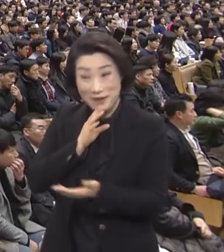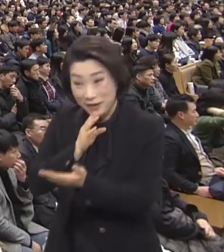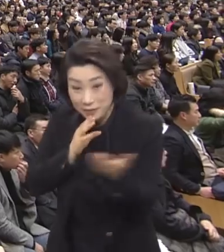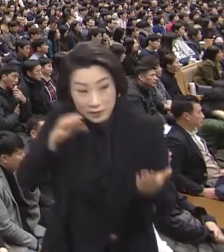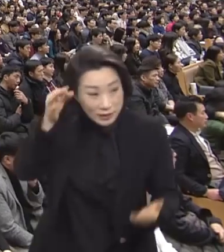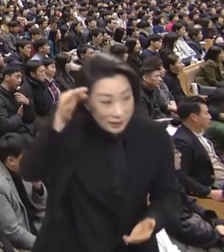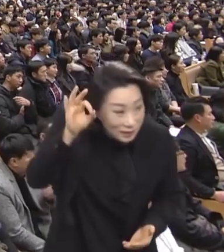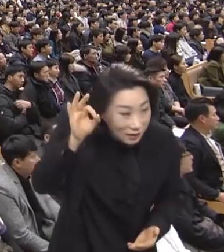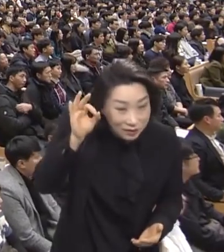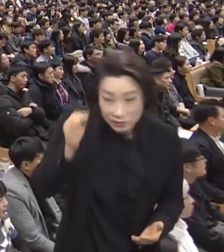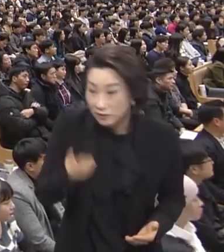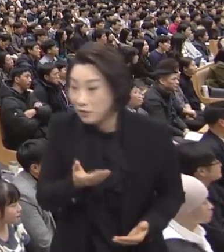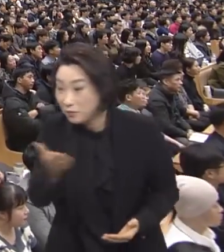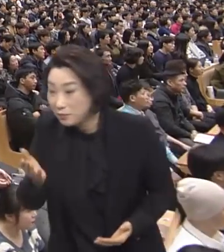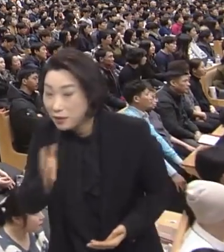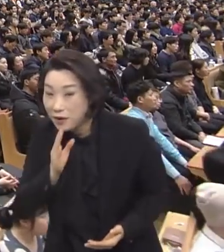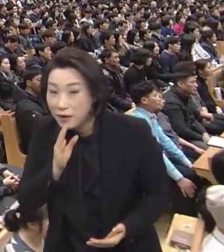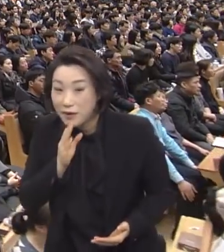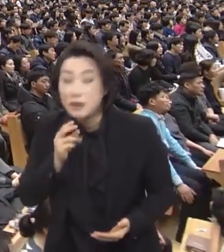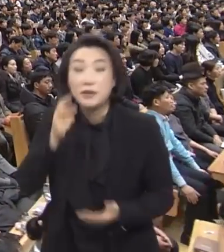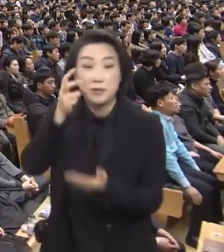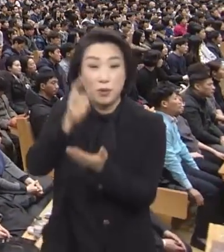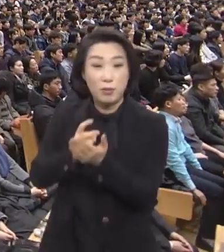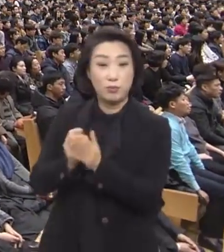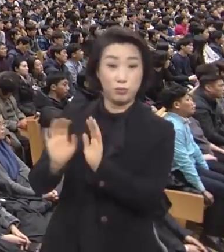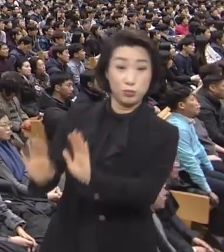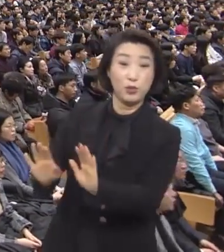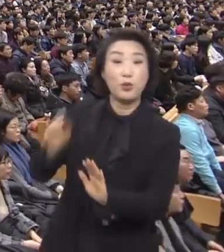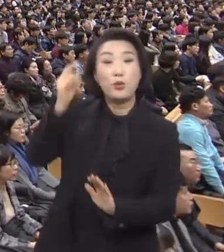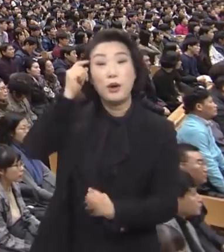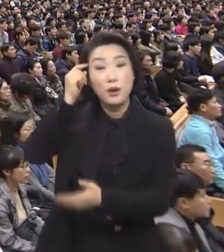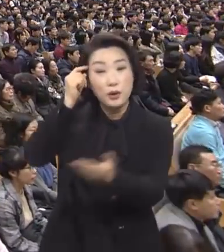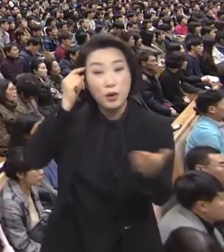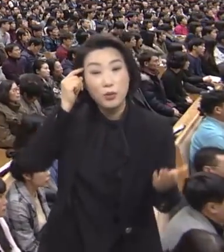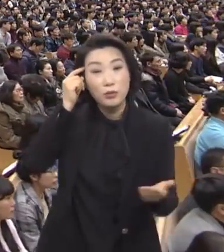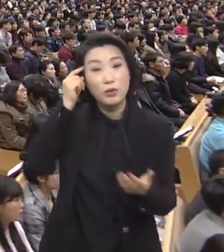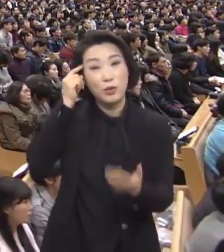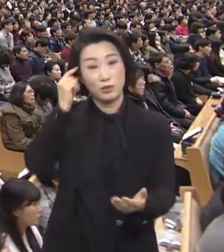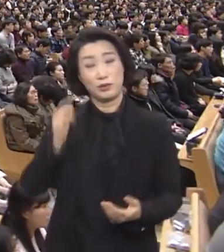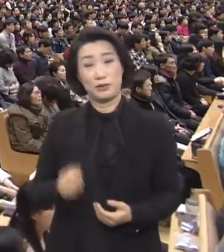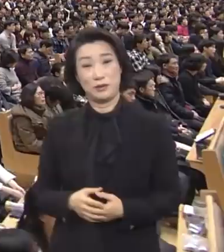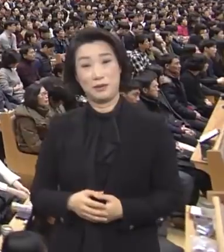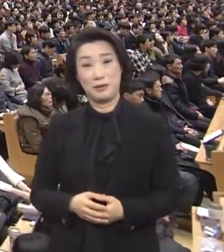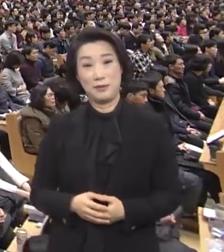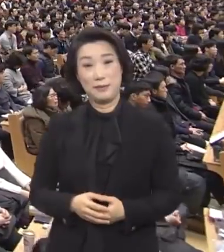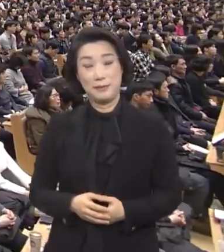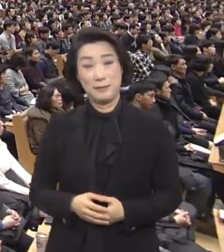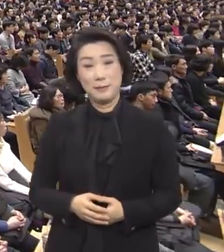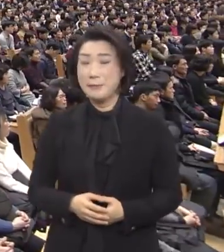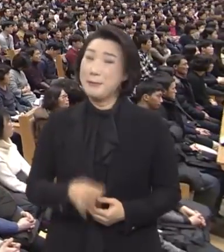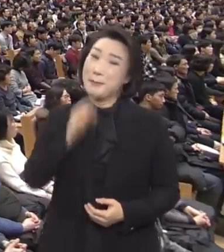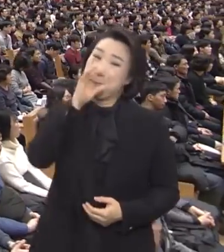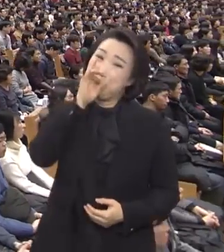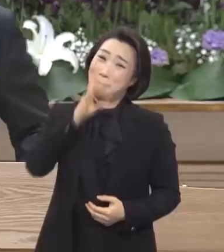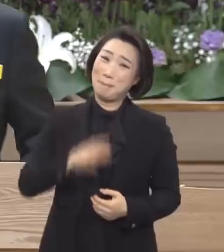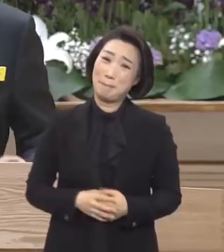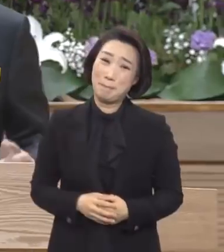인정합니까? 어떻게 이 법을 무시할 수 있느냐 그 말이야. 어떻게 절대 안